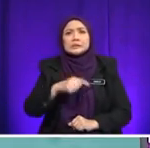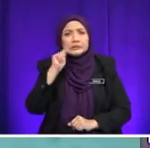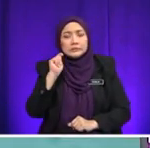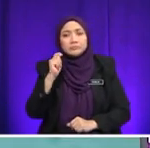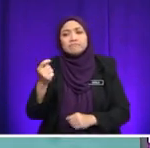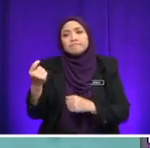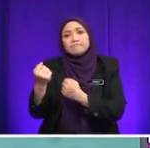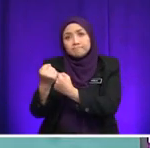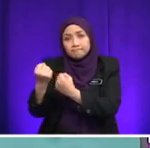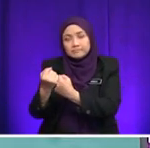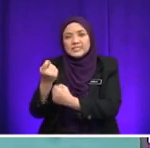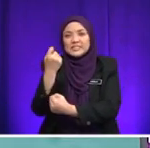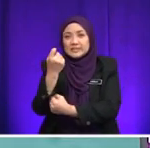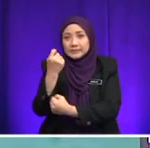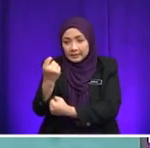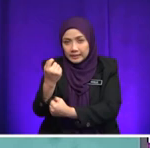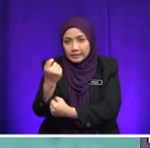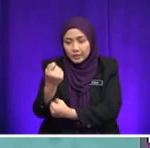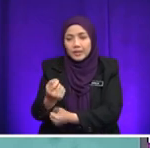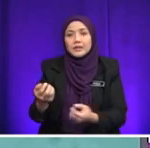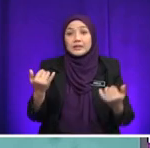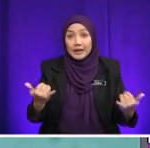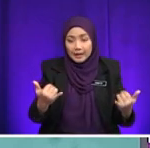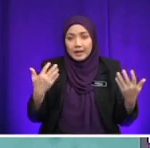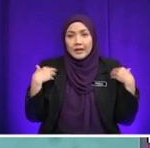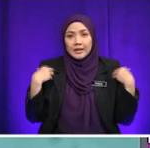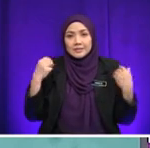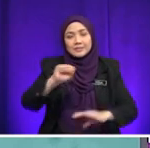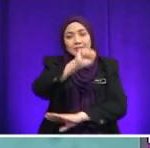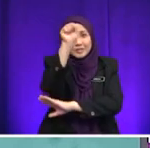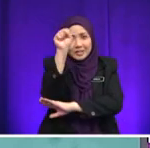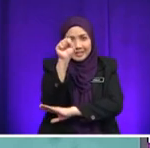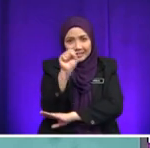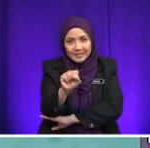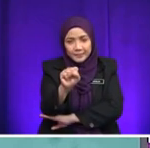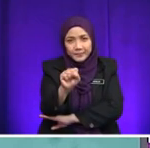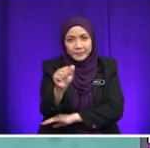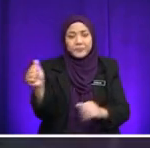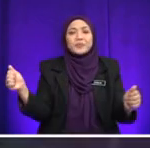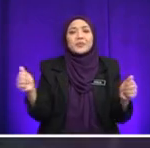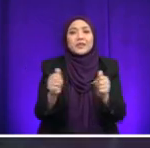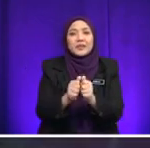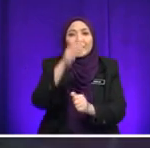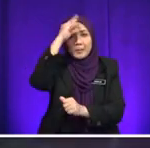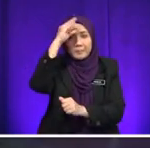kita Aduh soal jawab dengan murid-murid kita dalam tarian jadi apabila